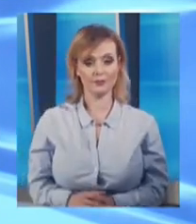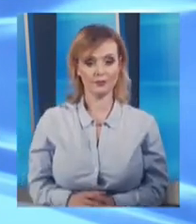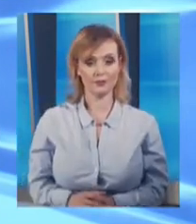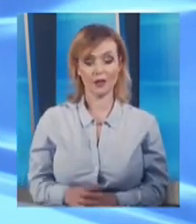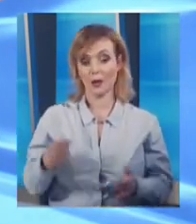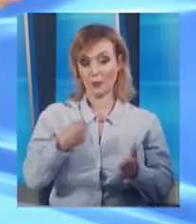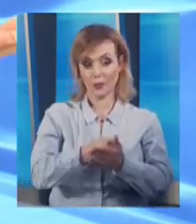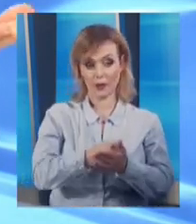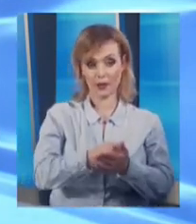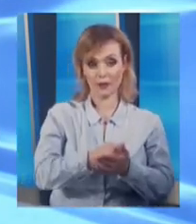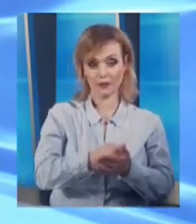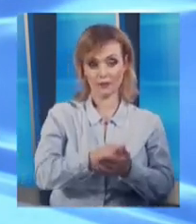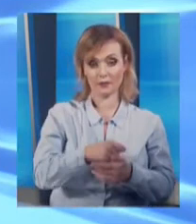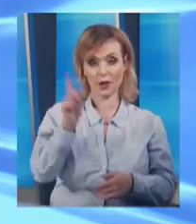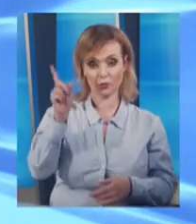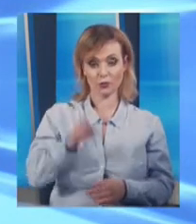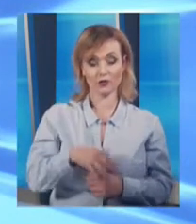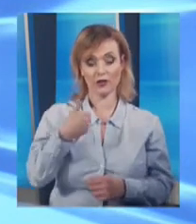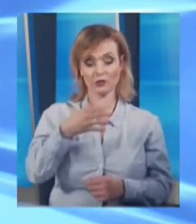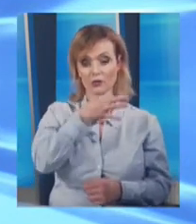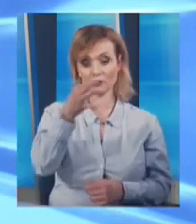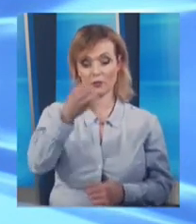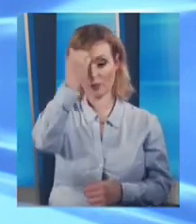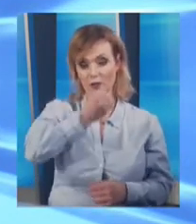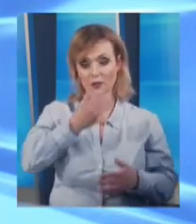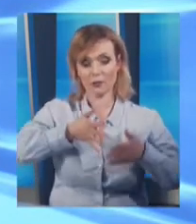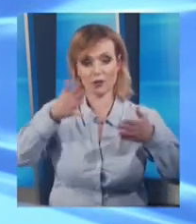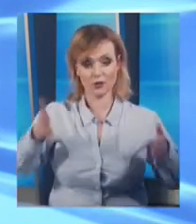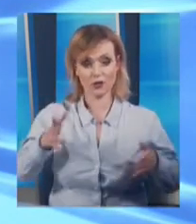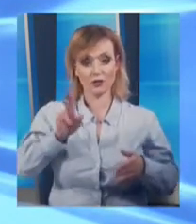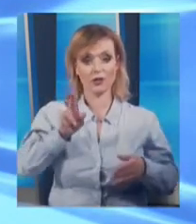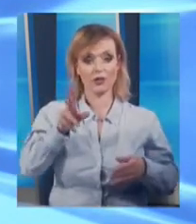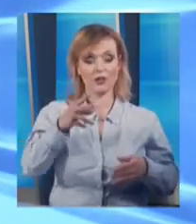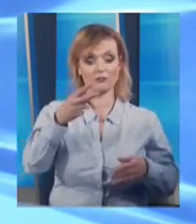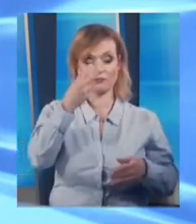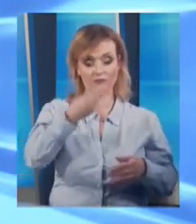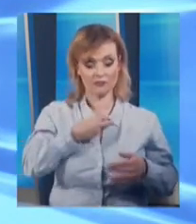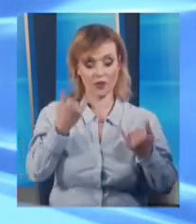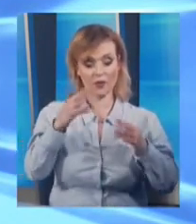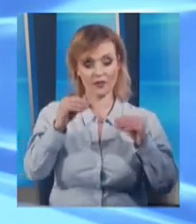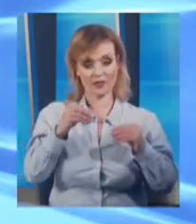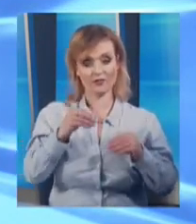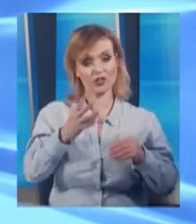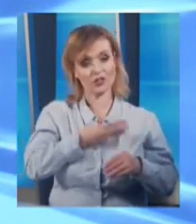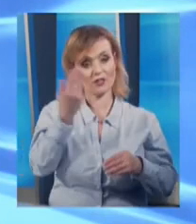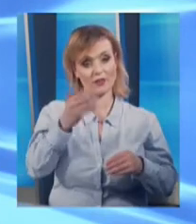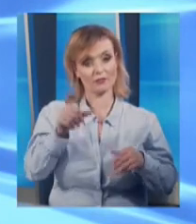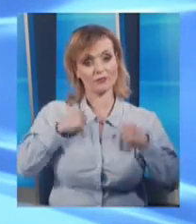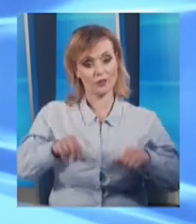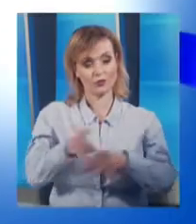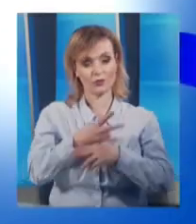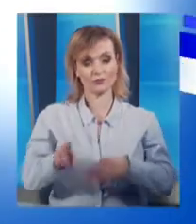Până atunci, vreau să vă spun că vă mulțumesc nespus că ne-ați urmărit și în această seară și să vă urez noapte bună!